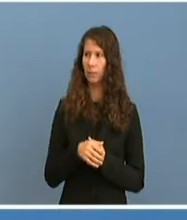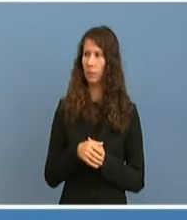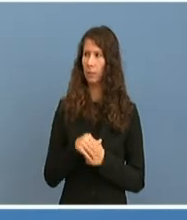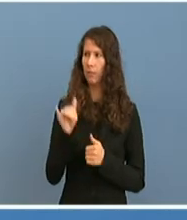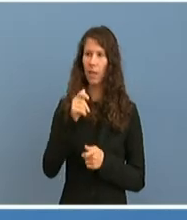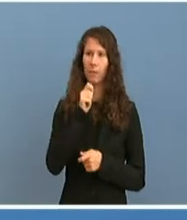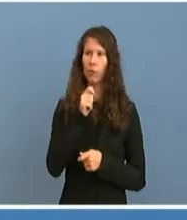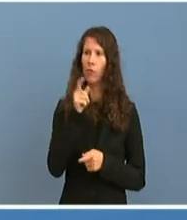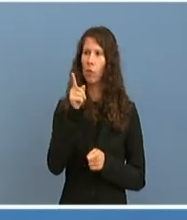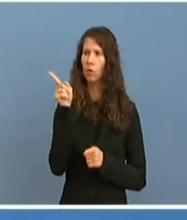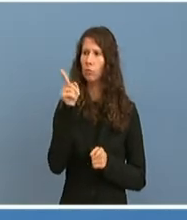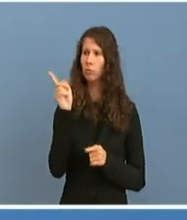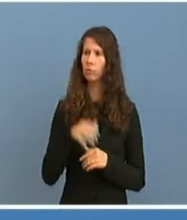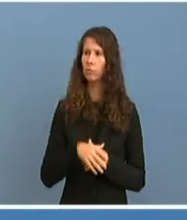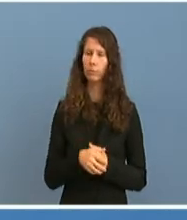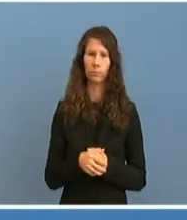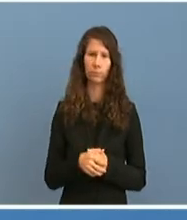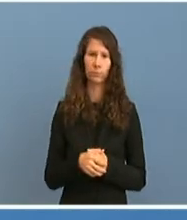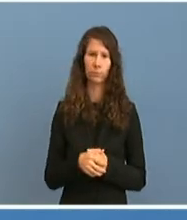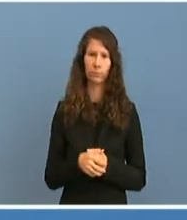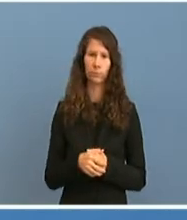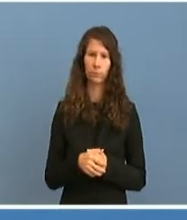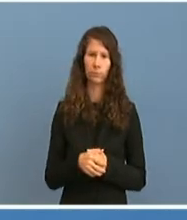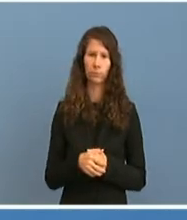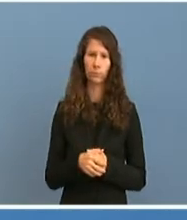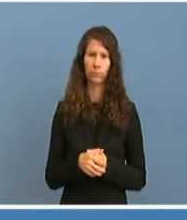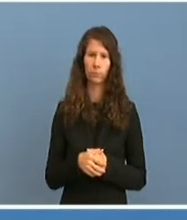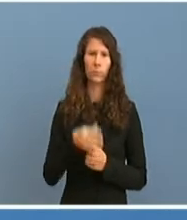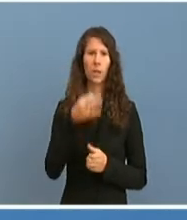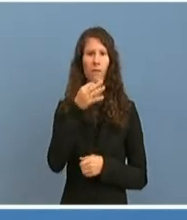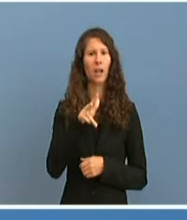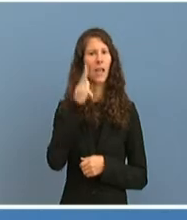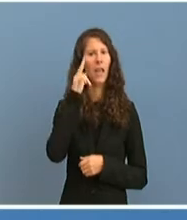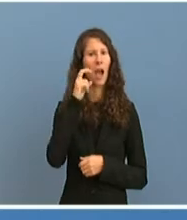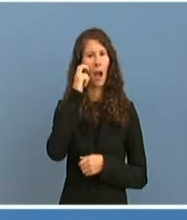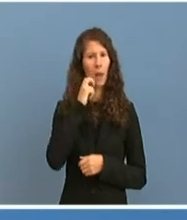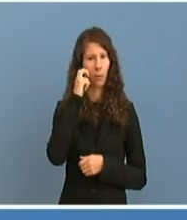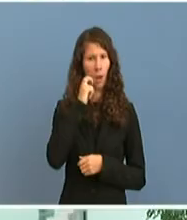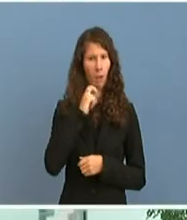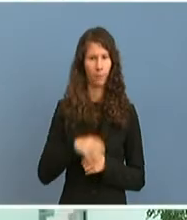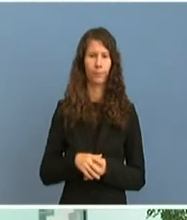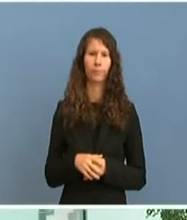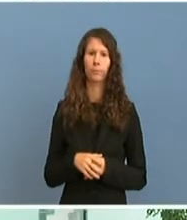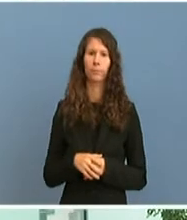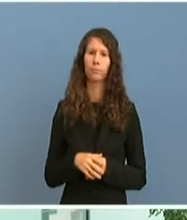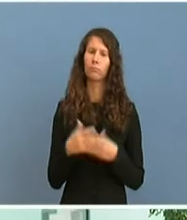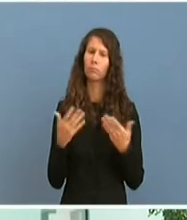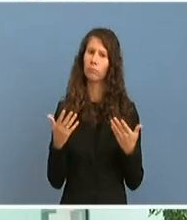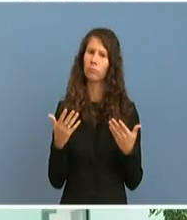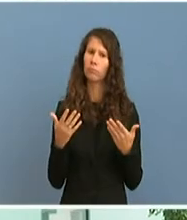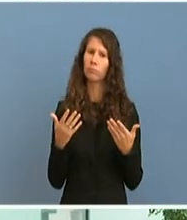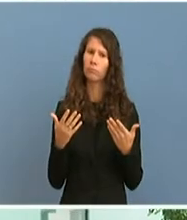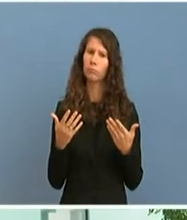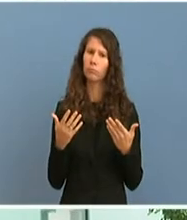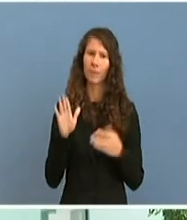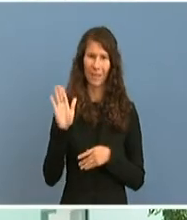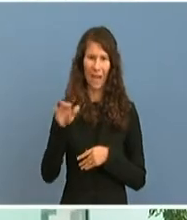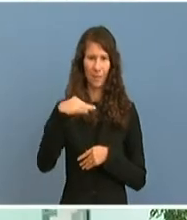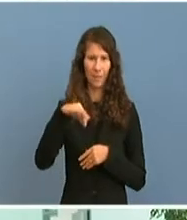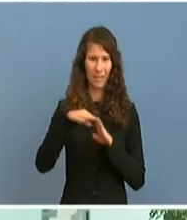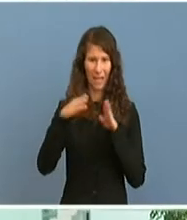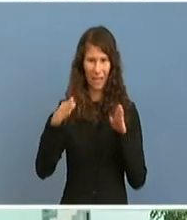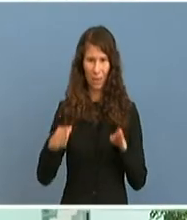Sie sitzen. Ja. Eine Frage an Herrn Alter. Ist es richtig, dass aus Ihrem